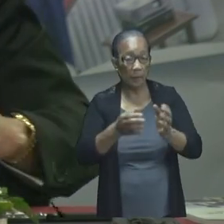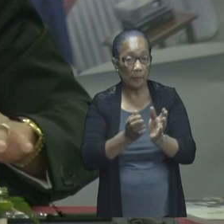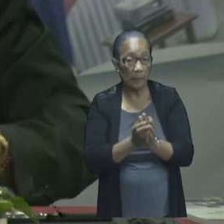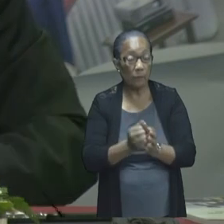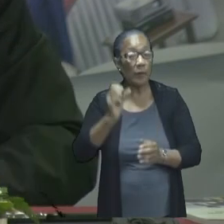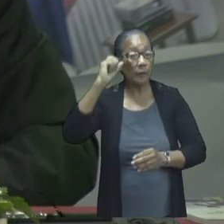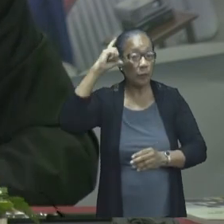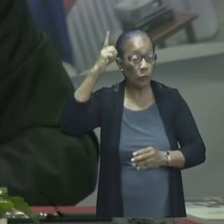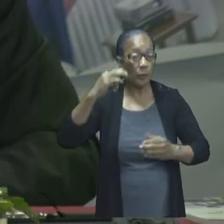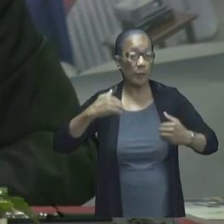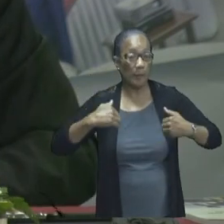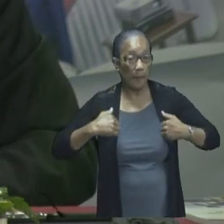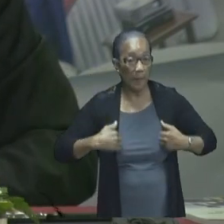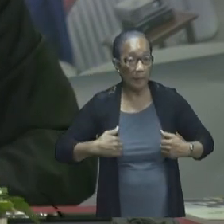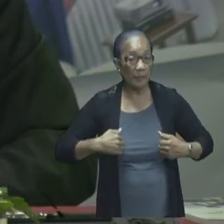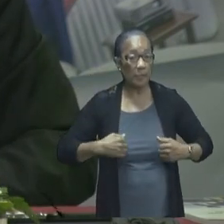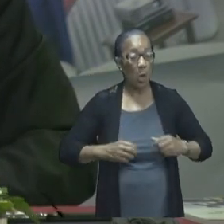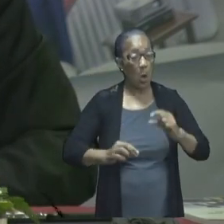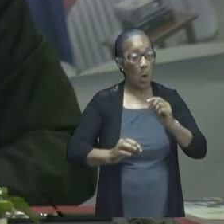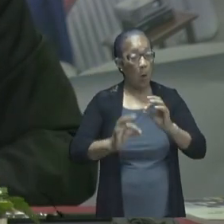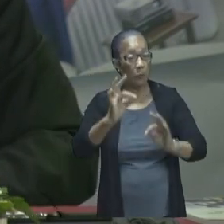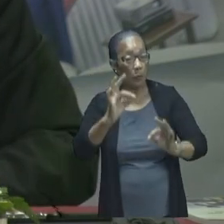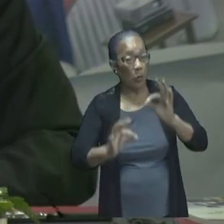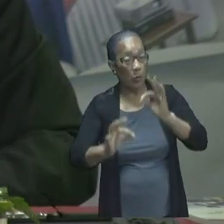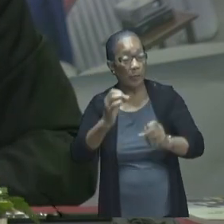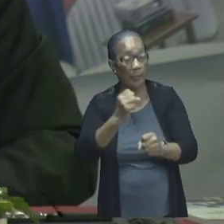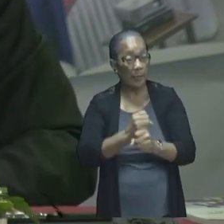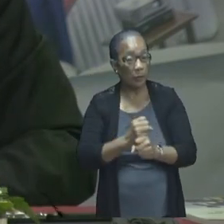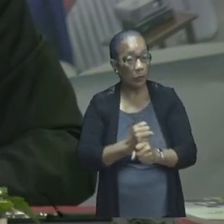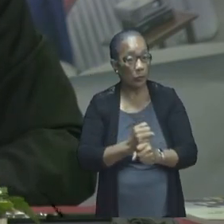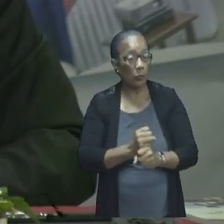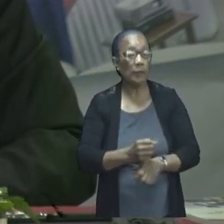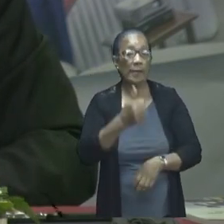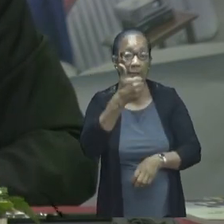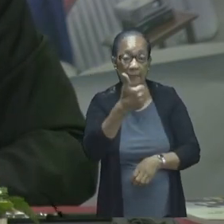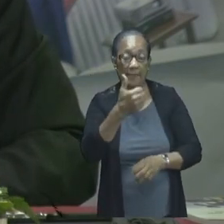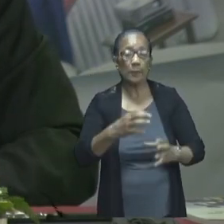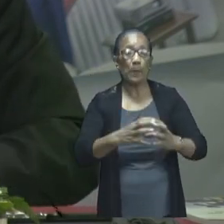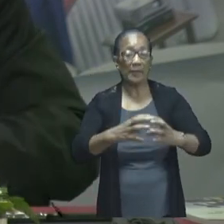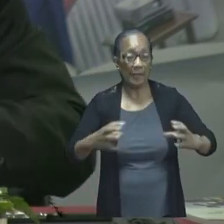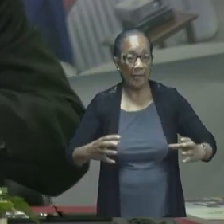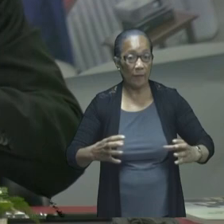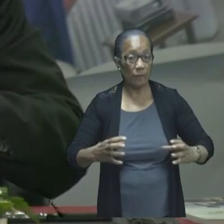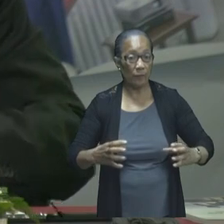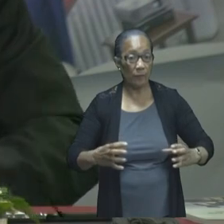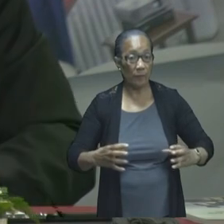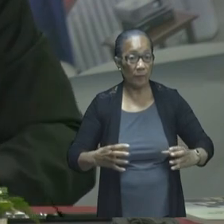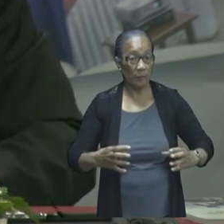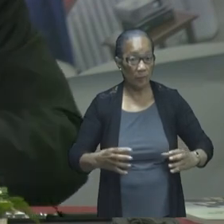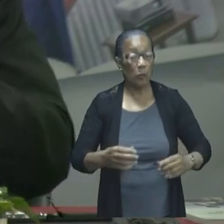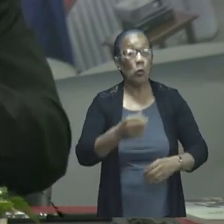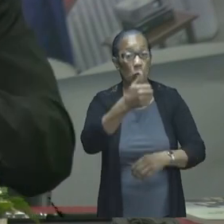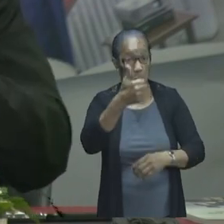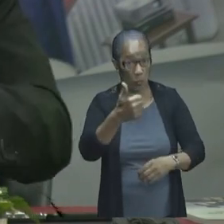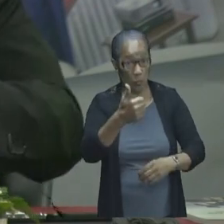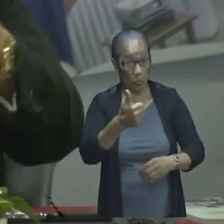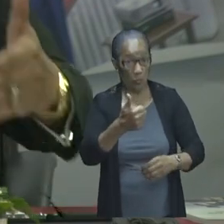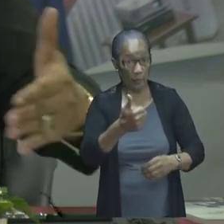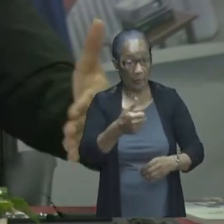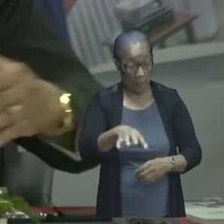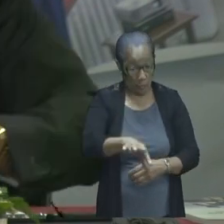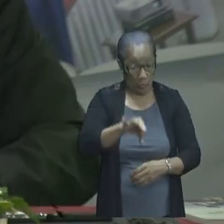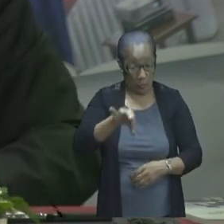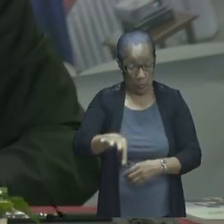former een en de beoordeling te doen en zes bedrijven die zijn er doorheen waarvan 4 in feite